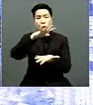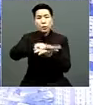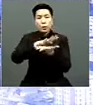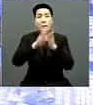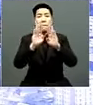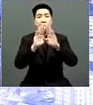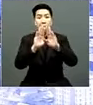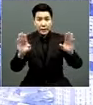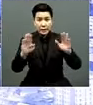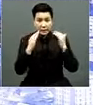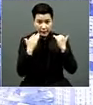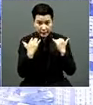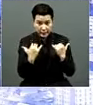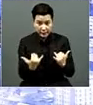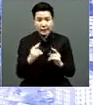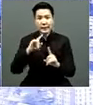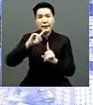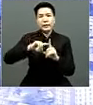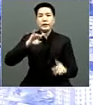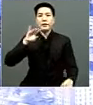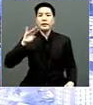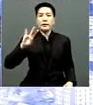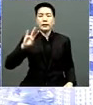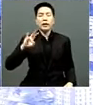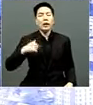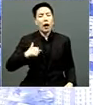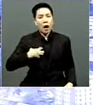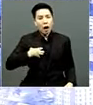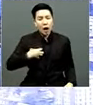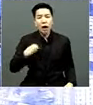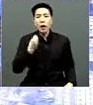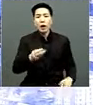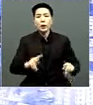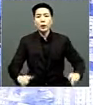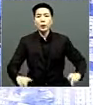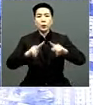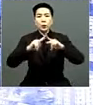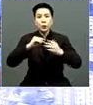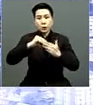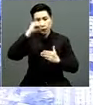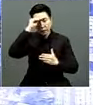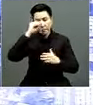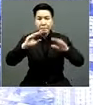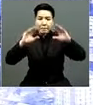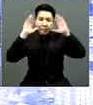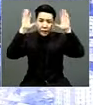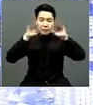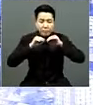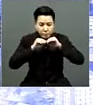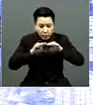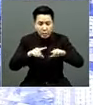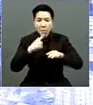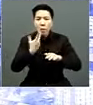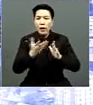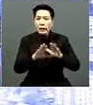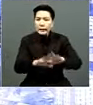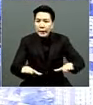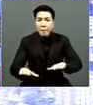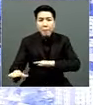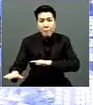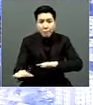าคเรียนนะครับในเดือนกรกฎาคมก็อยากจะให้ทางกระทรวงศึกษาได้มีการประชาสัมพันธ์นะครับเตรียมความพร้อมน